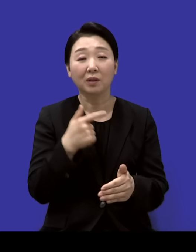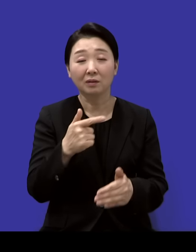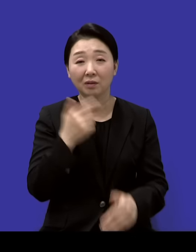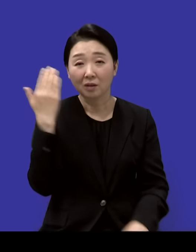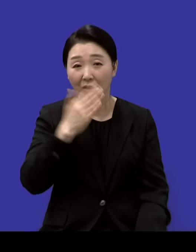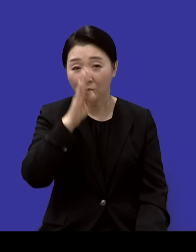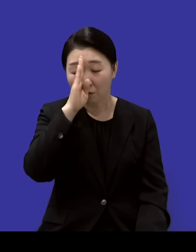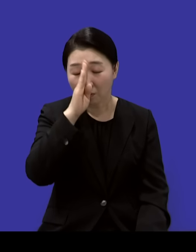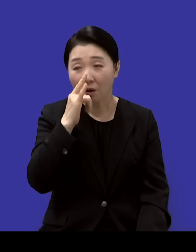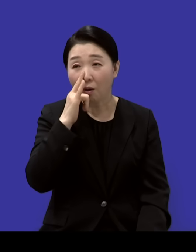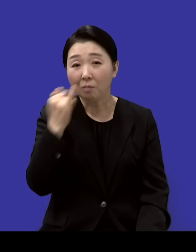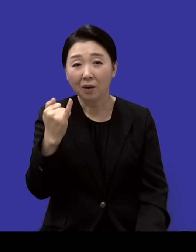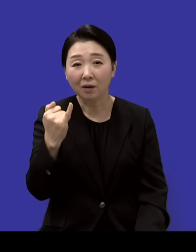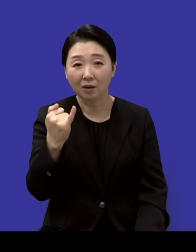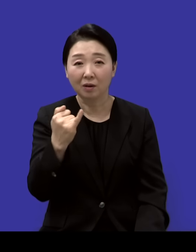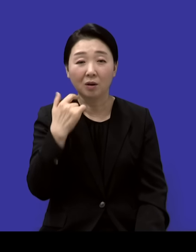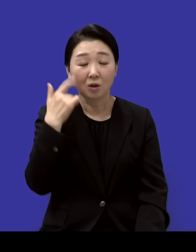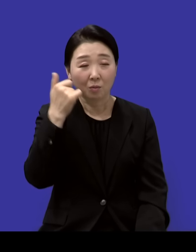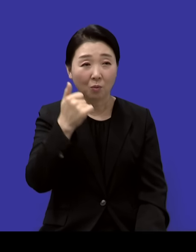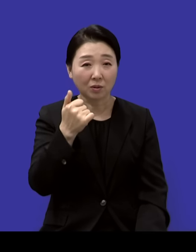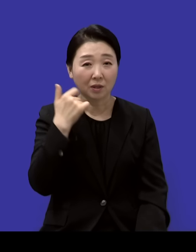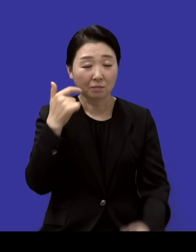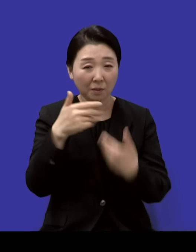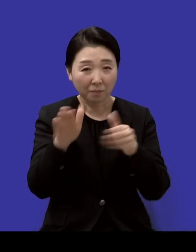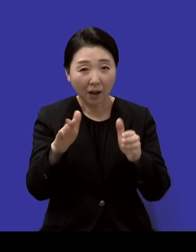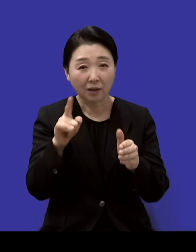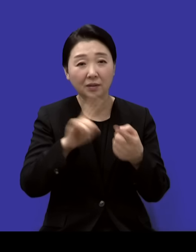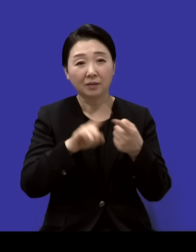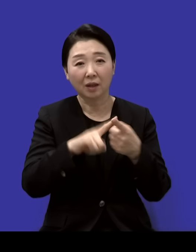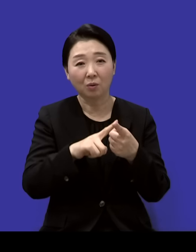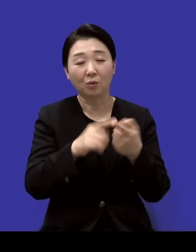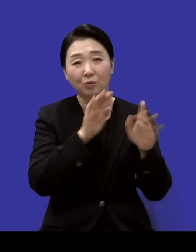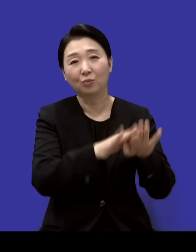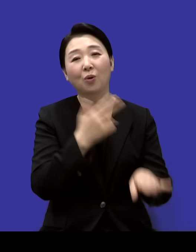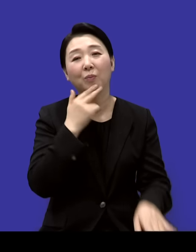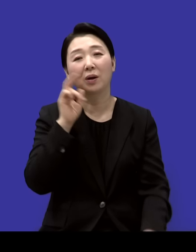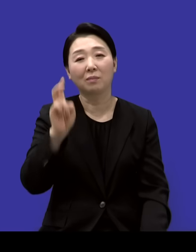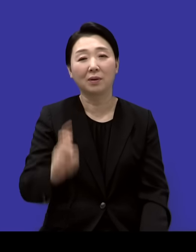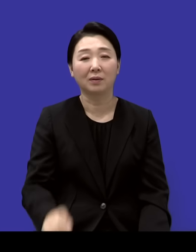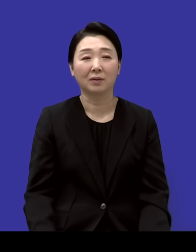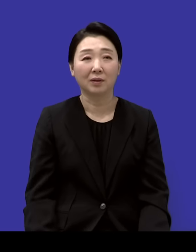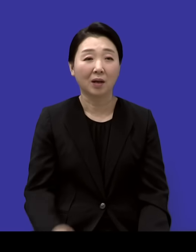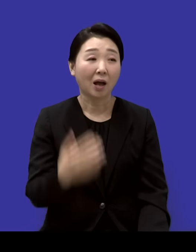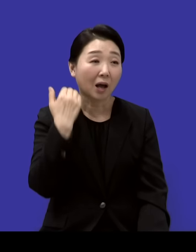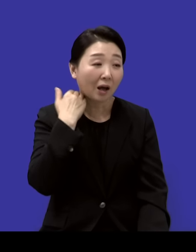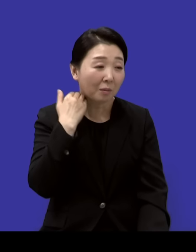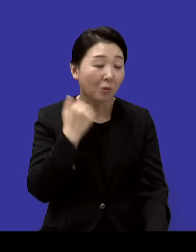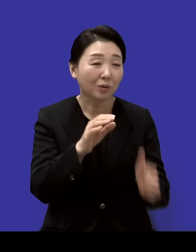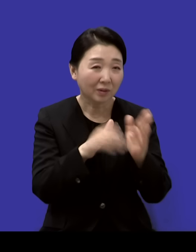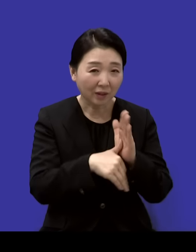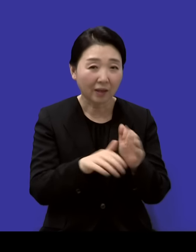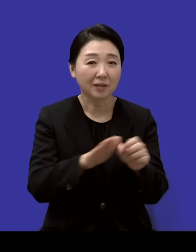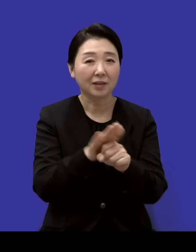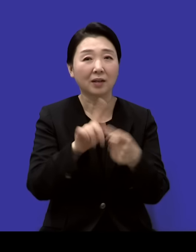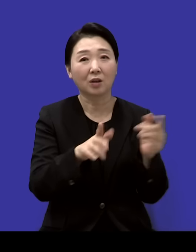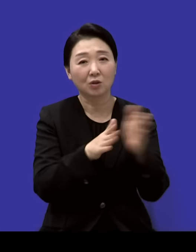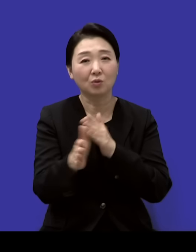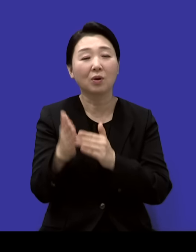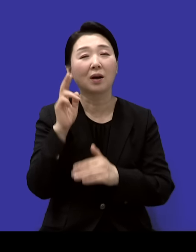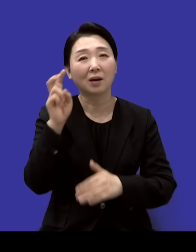결벽증 있고 깔끔한 어머니가 네. 목사님의 방이라든가 그걸 그냥 놔뒀을 리가 없어요. 그렇죠. 네. 안 보실 때 맞아. 사랑으로